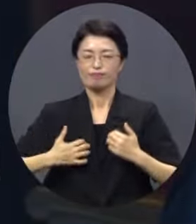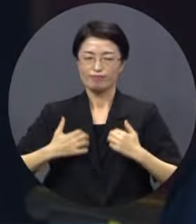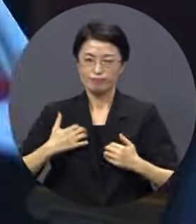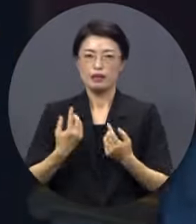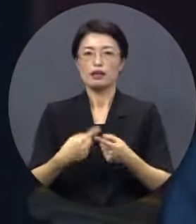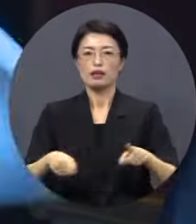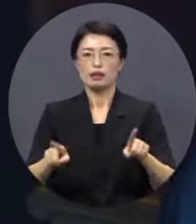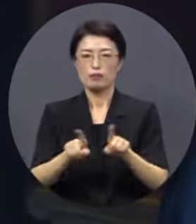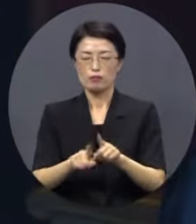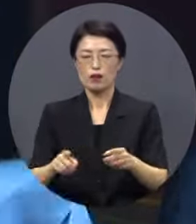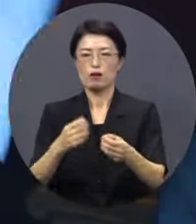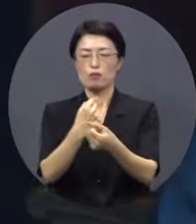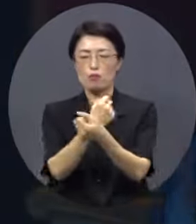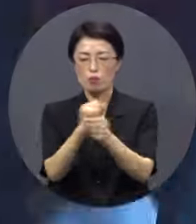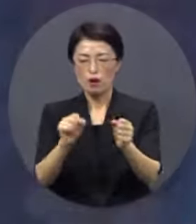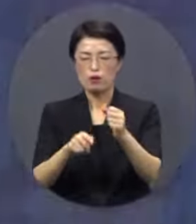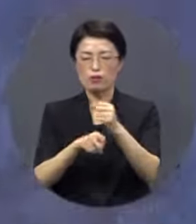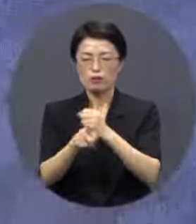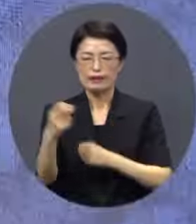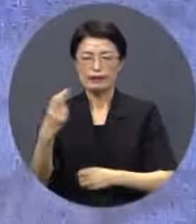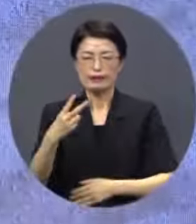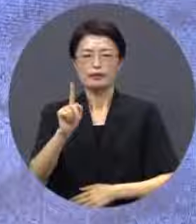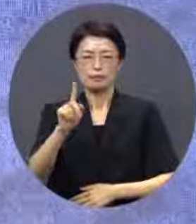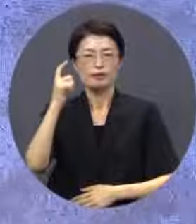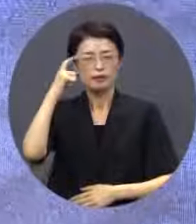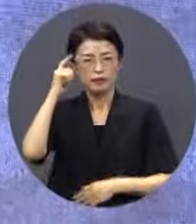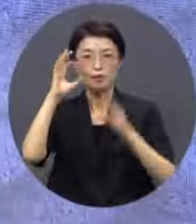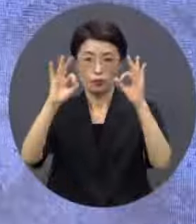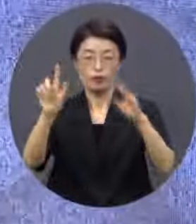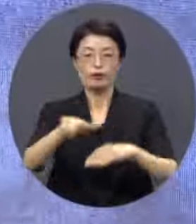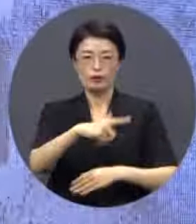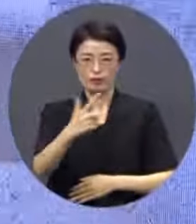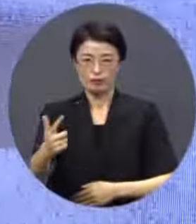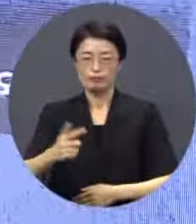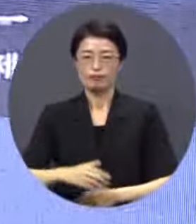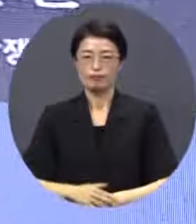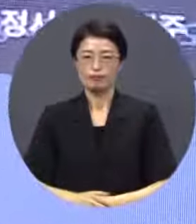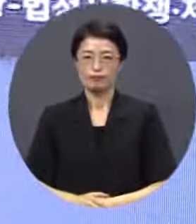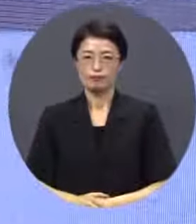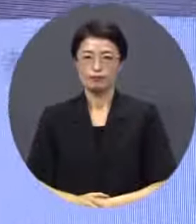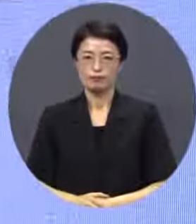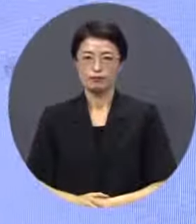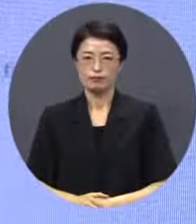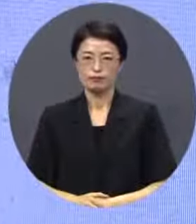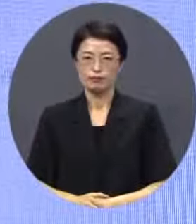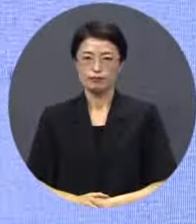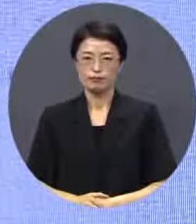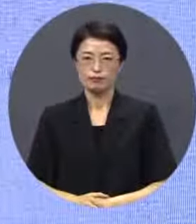광복의 진정한 의미를 되새기는 하루였습니다. MBC 뉴스 박주연입니다.